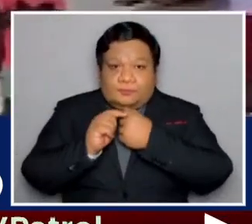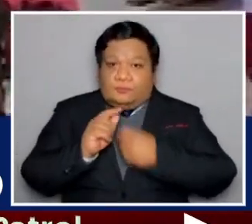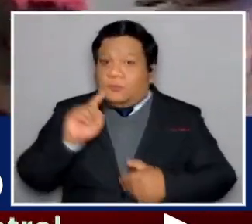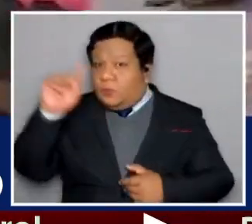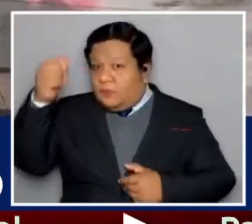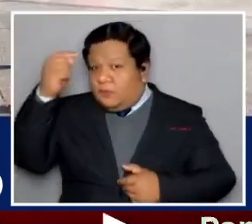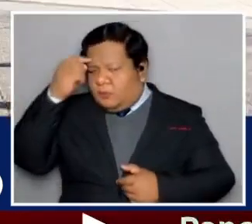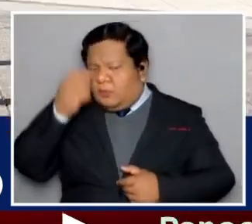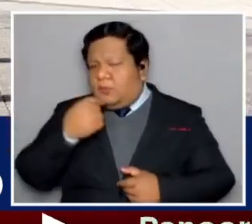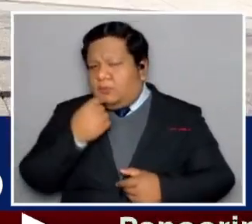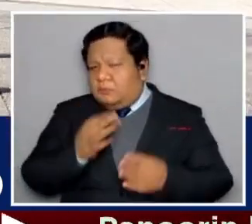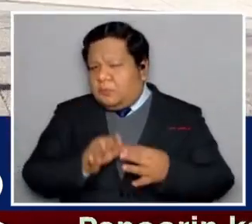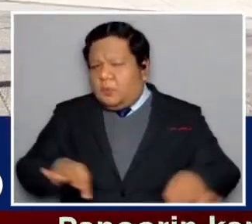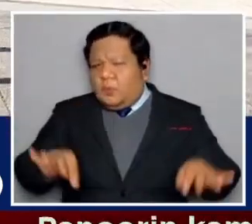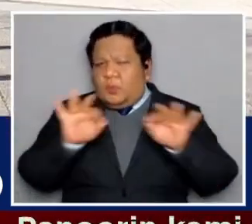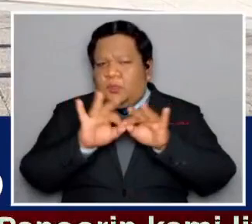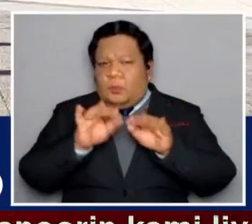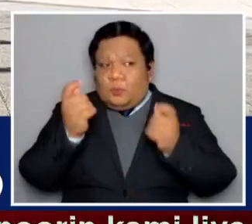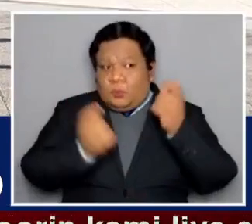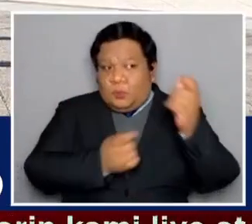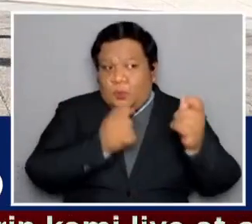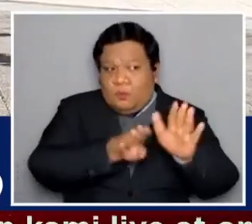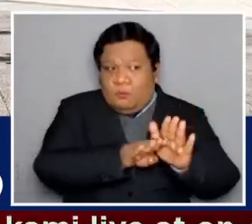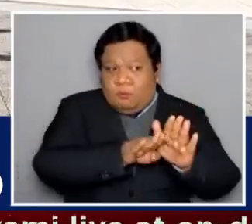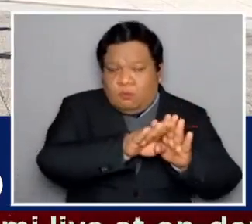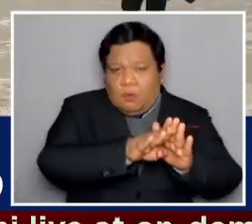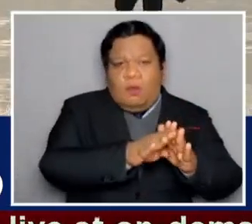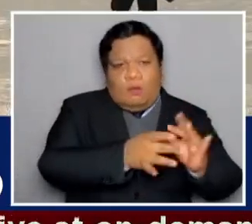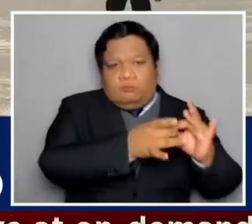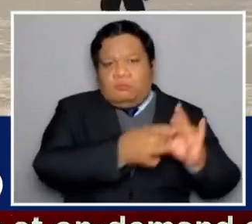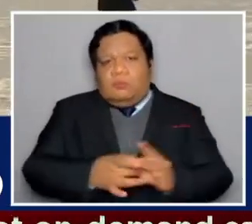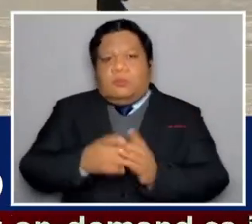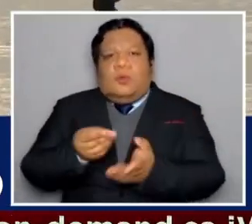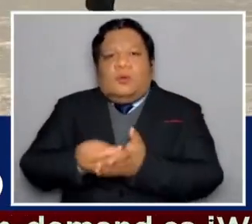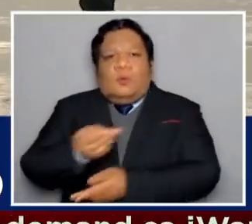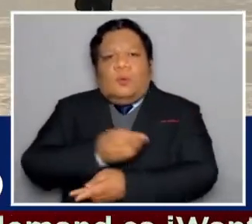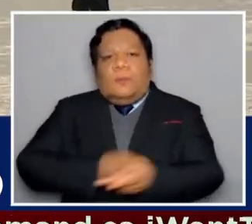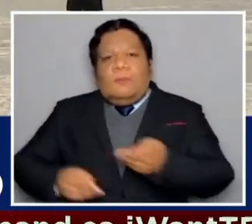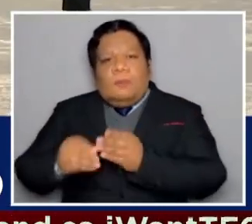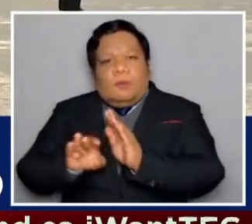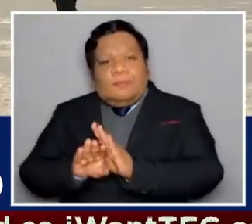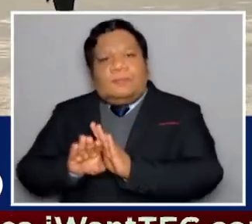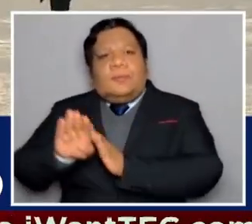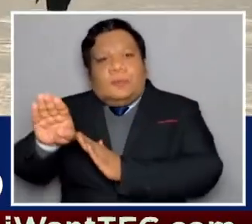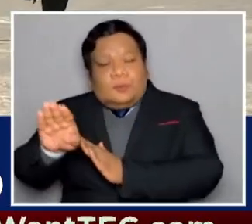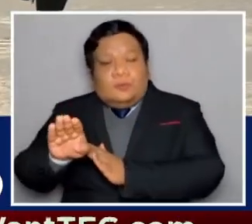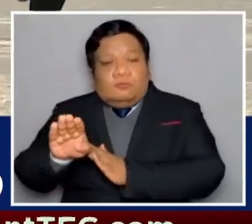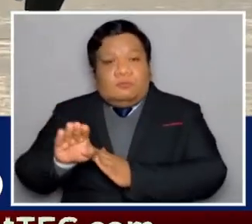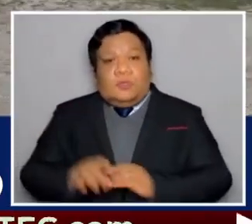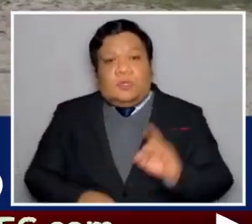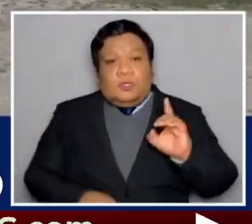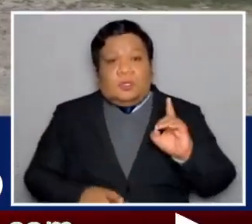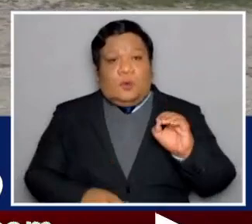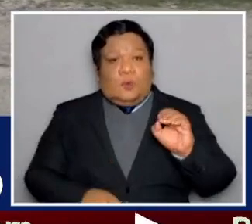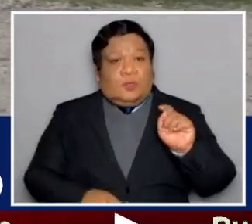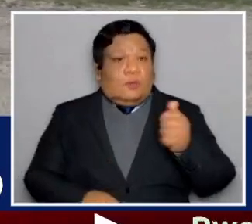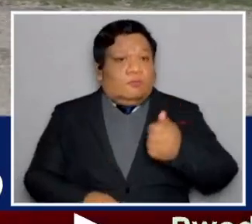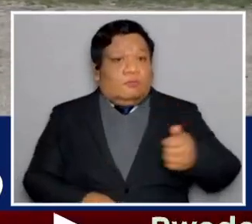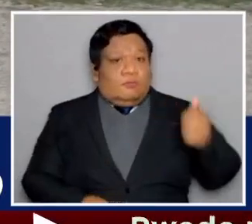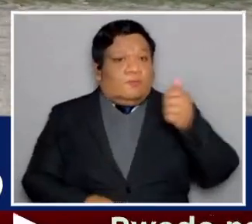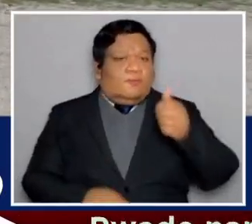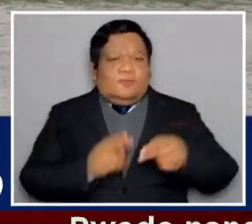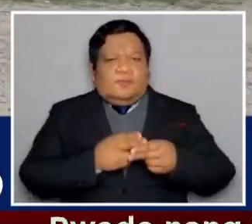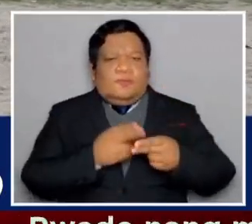ng turismo sa pagbango ng buong ekonomiya ng Pilipinas. Kaya tiwala si Tourism Secretary Cristina Frasco, hindi